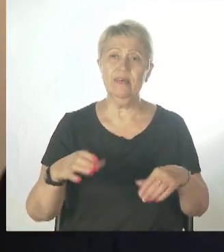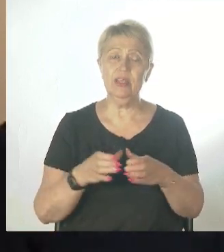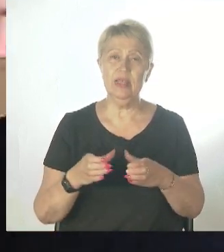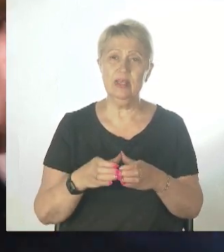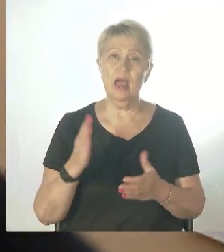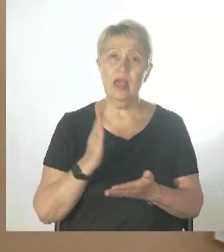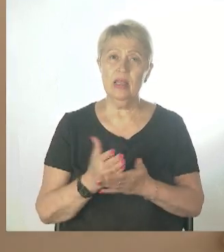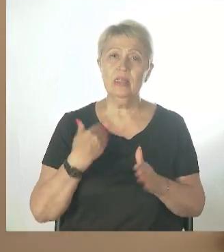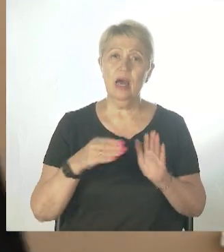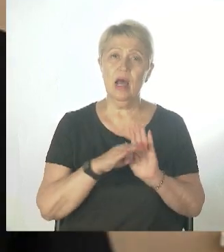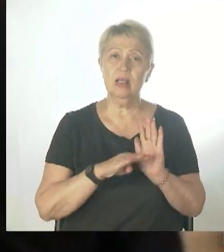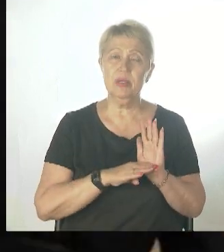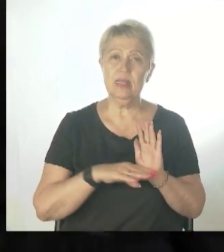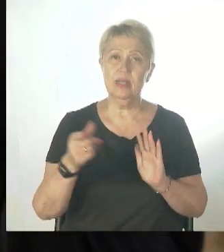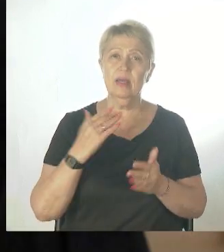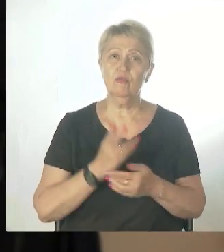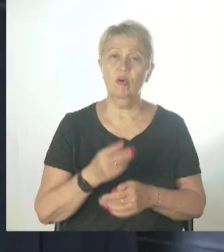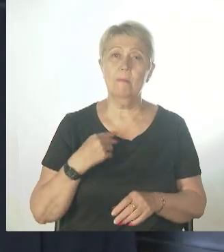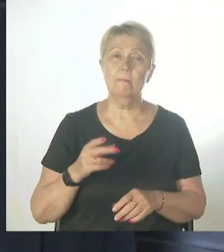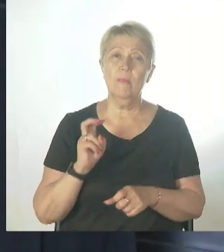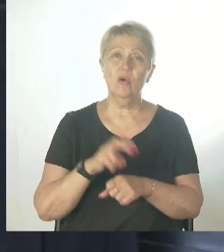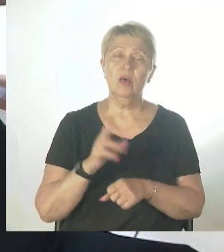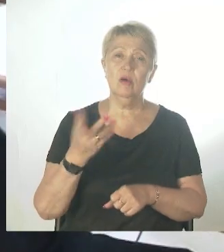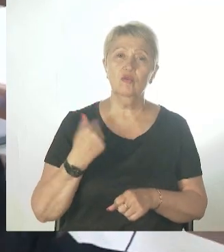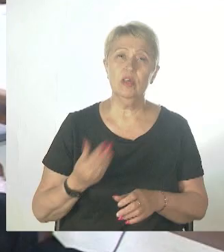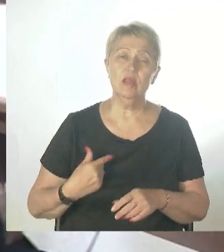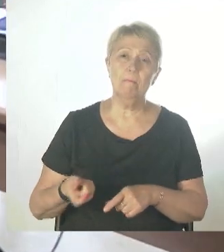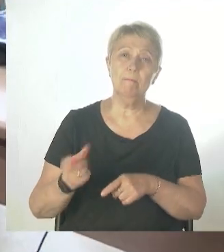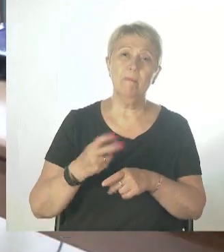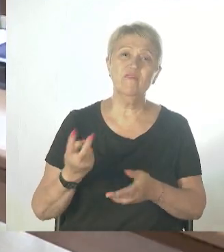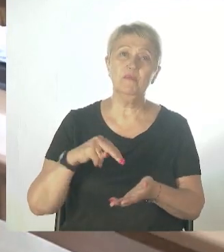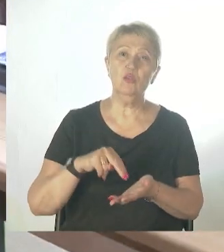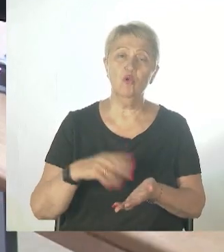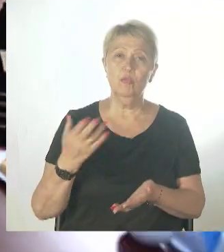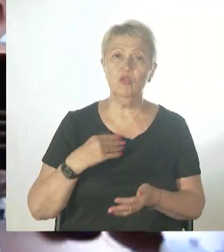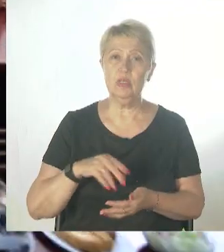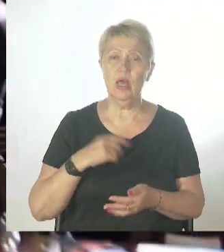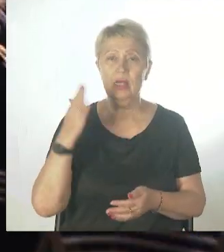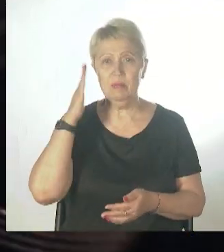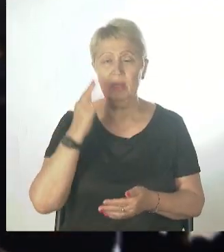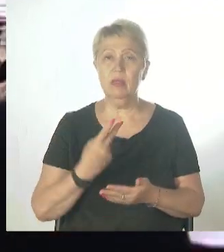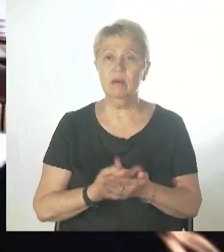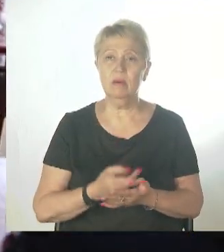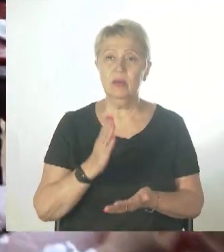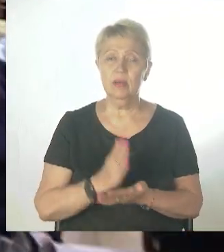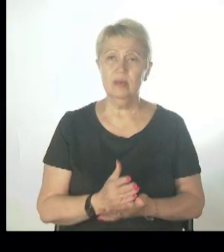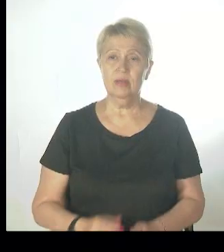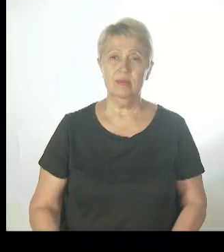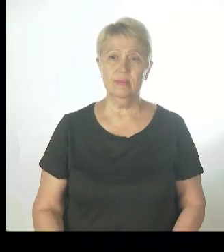Есть расписание. В него входит подъем, отбой. Наличие тишины проверяет дежурный преподаватель.